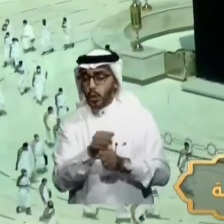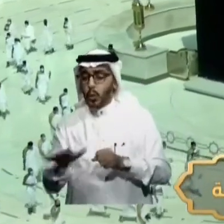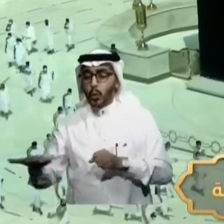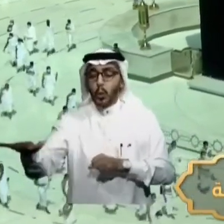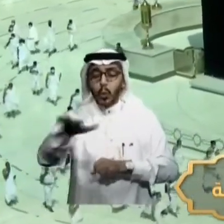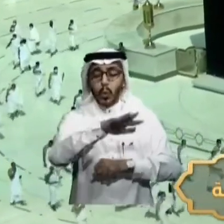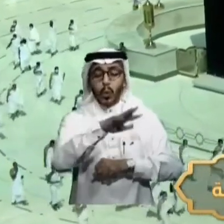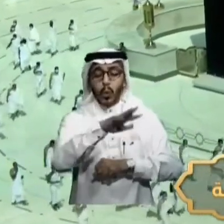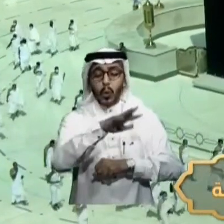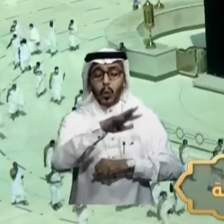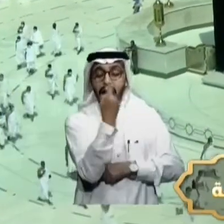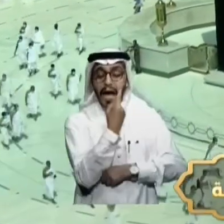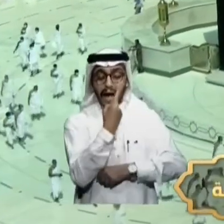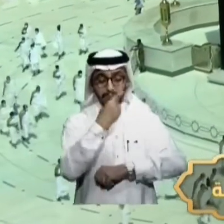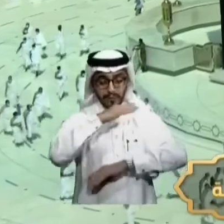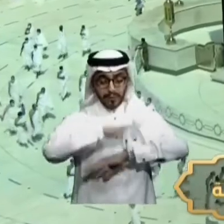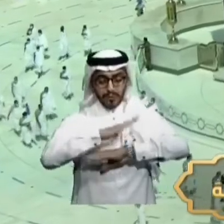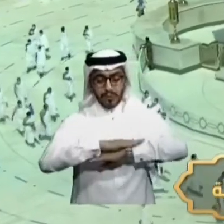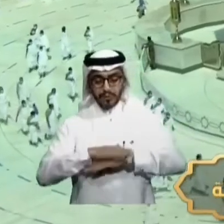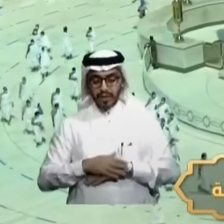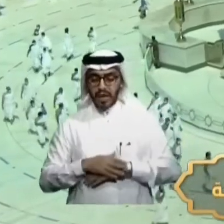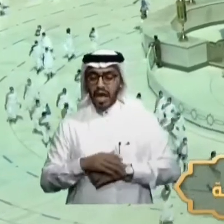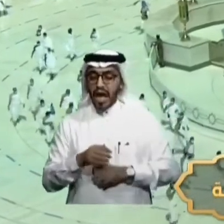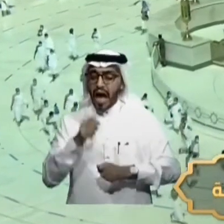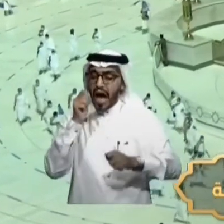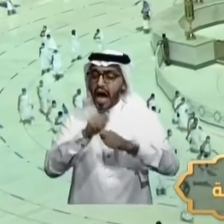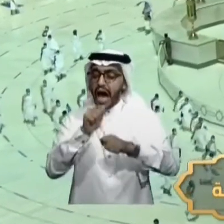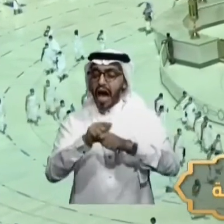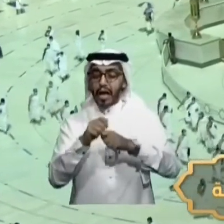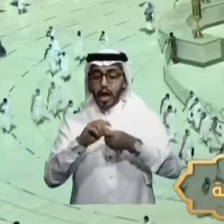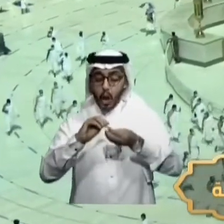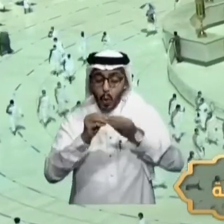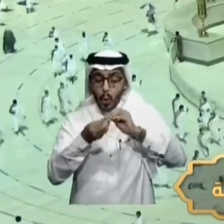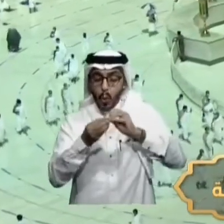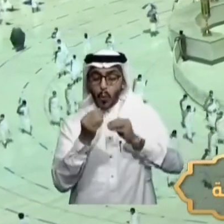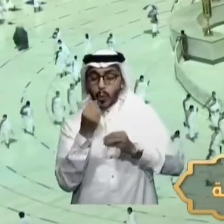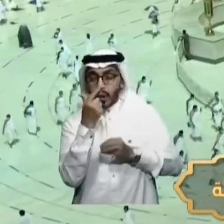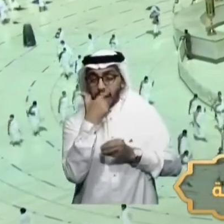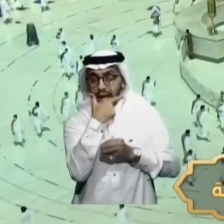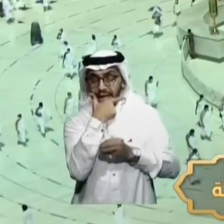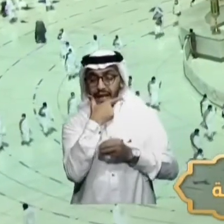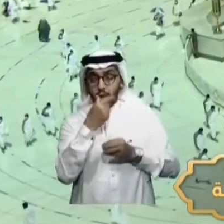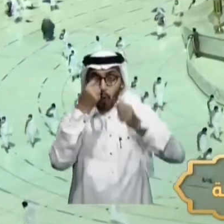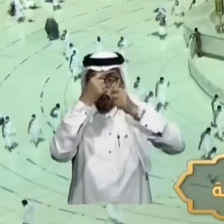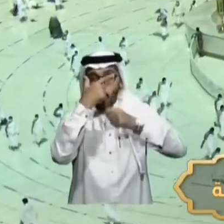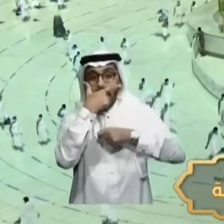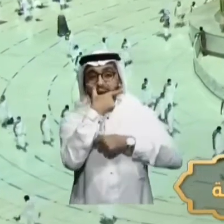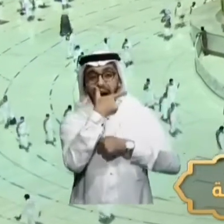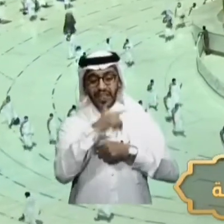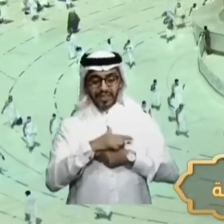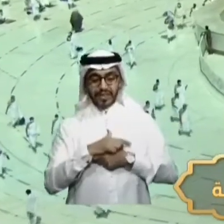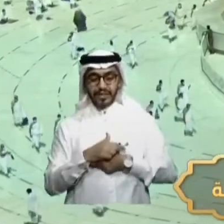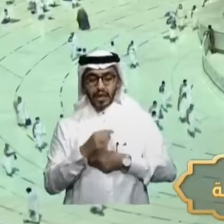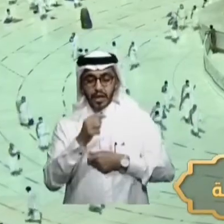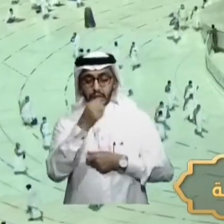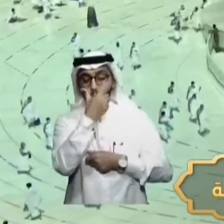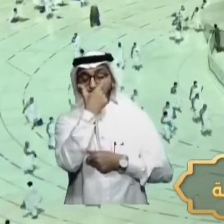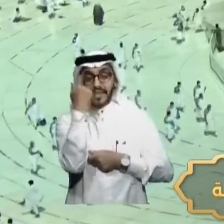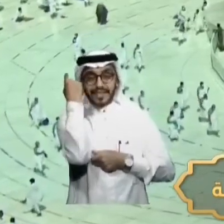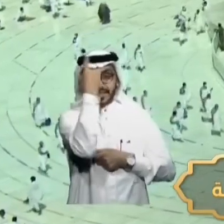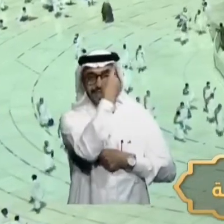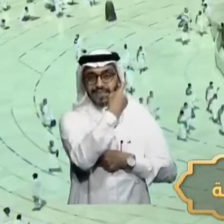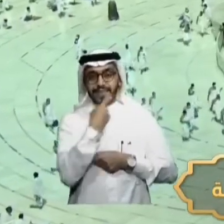جميل الخلق والخلق، كان في الخلق أزهر اللون، ظاهر الوضاءة، أبلج